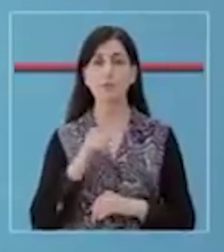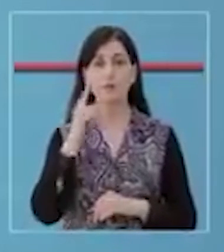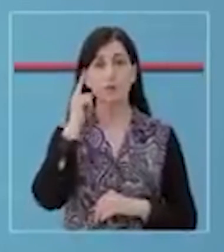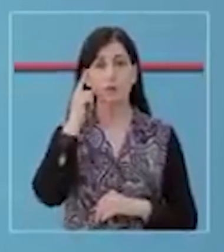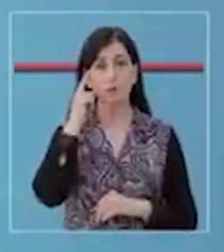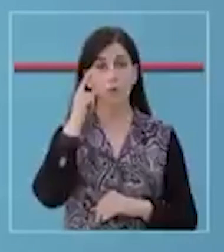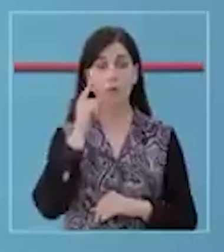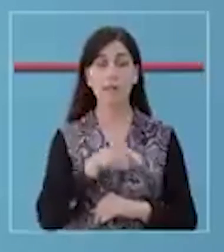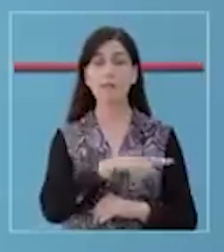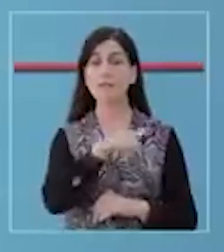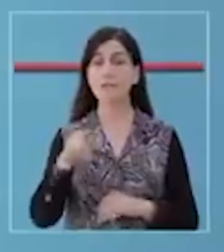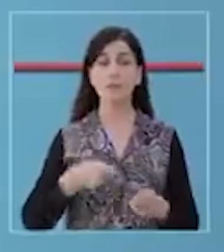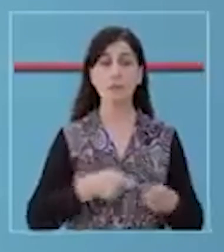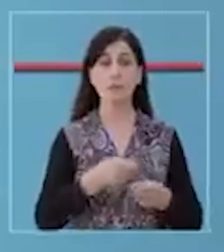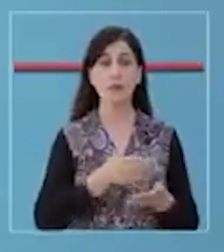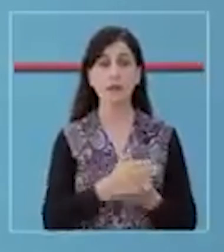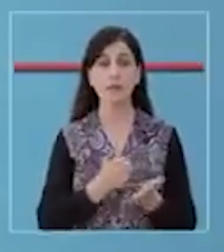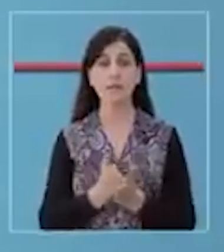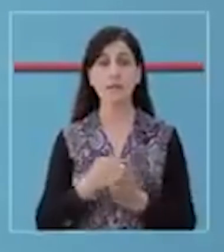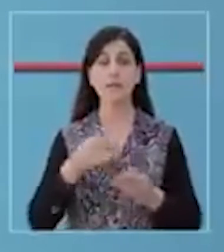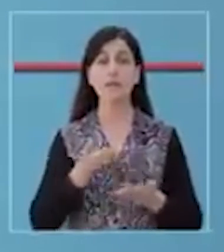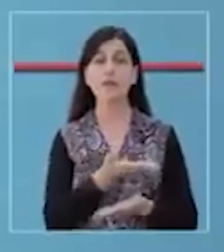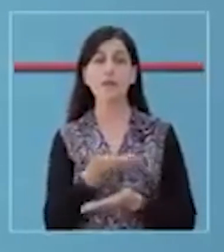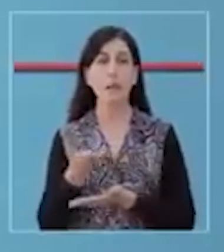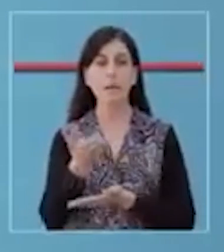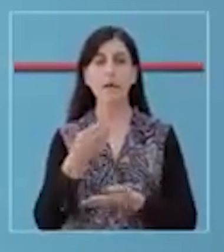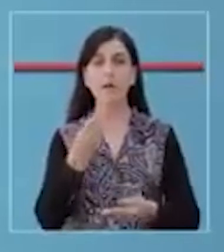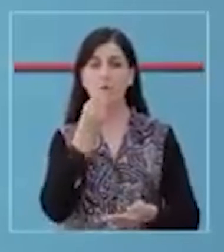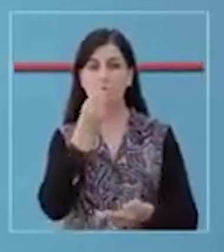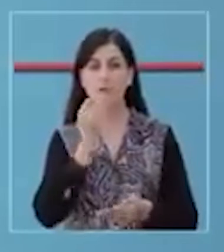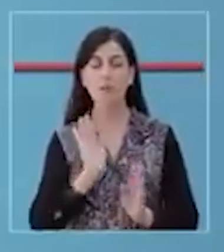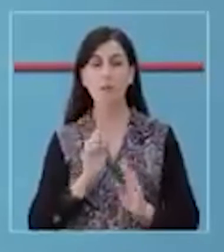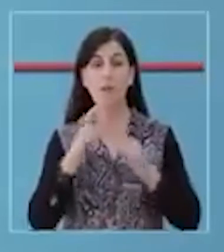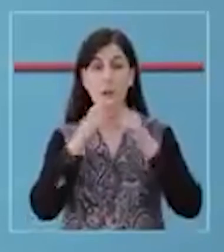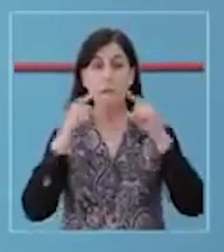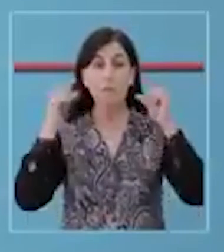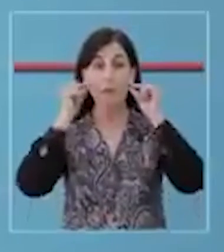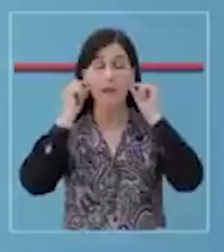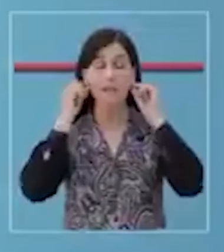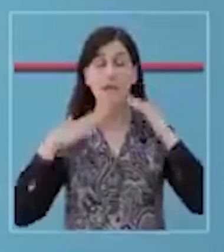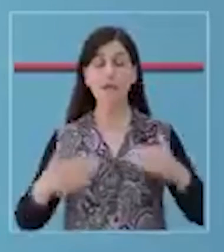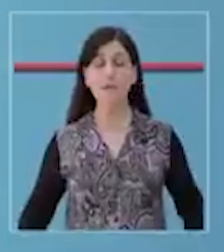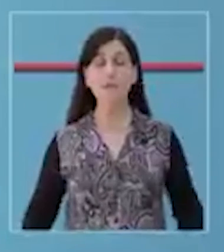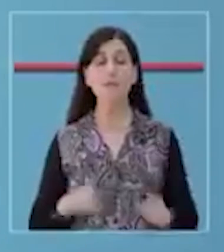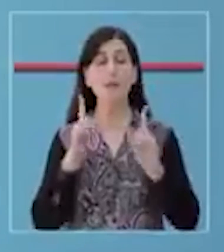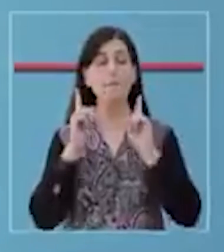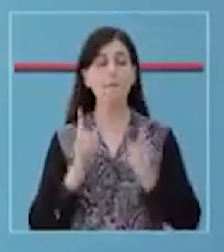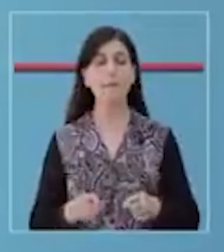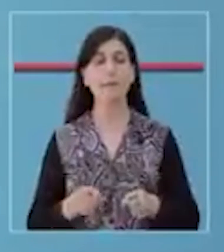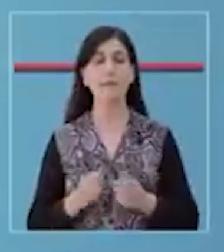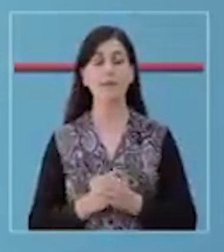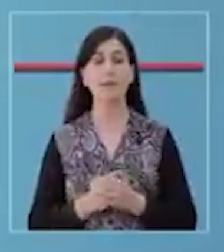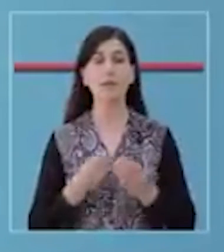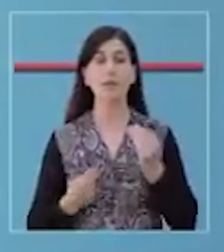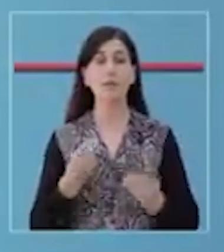Një kujtes për subjektet tregtare të shërbimit. Maskat apo barierat mbrojtëse janë të detyrueshme dhe çdo